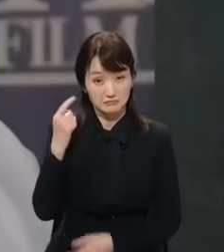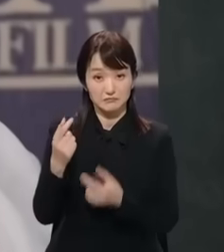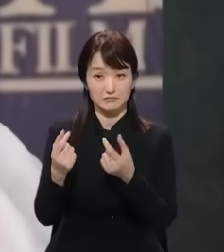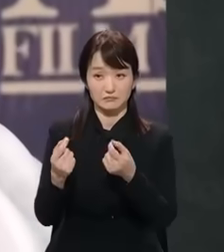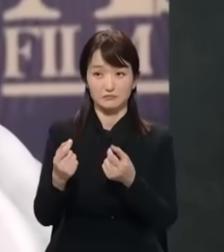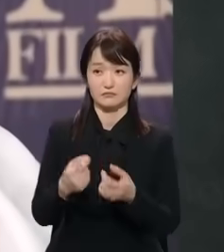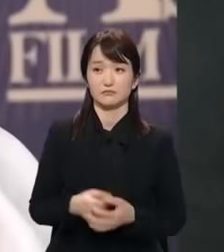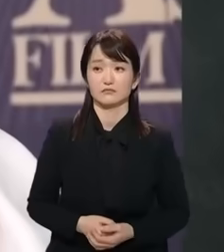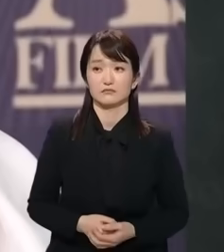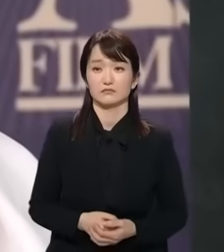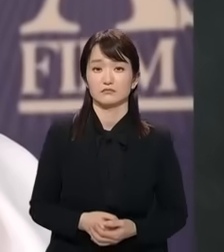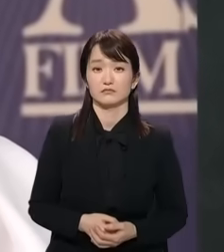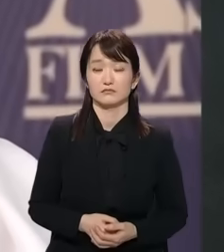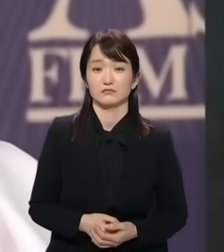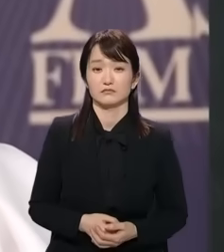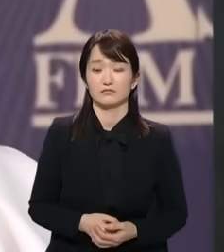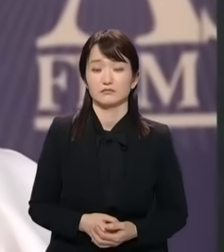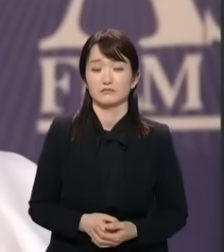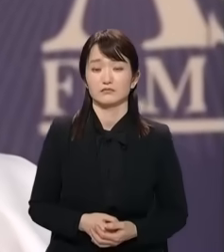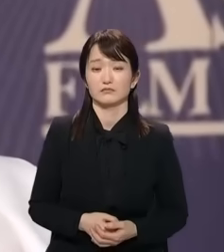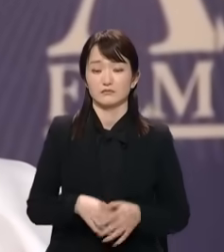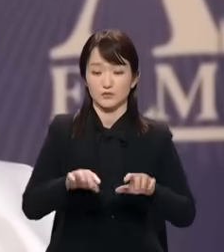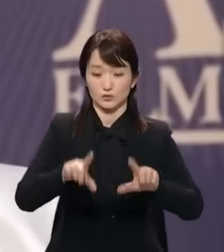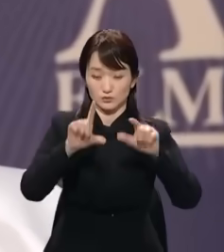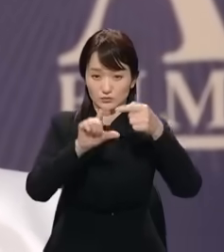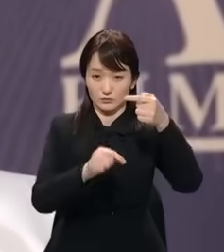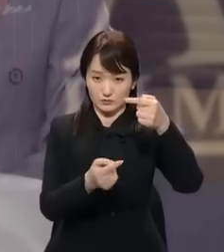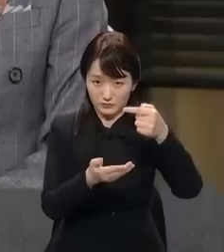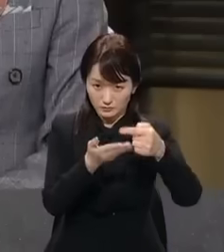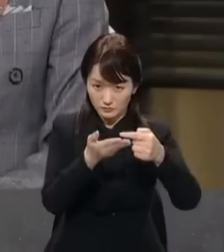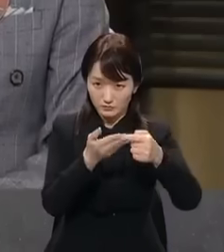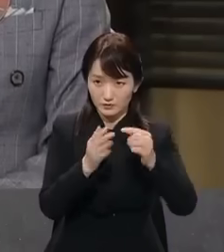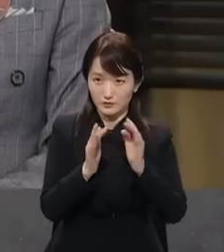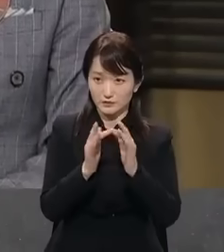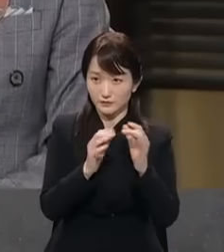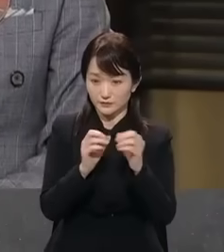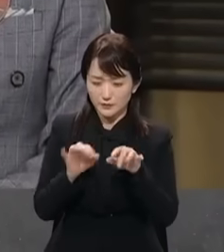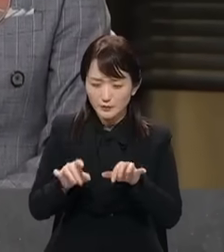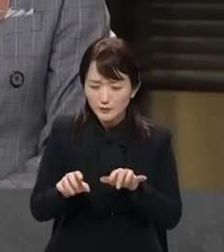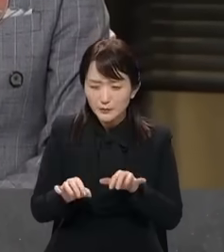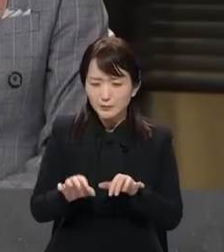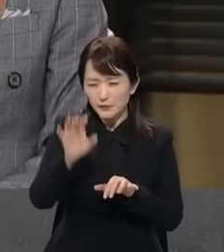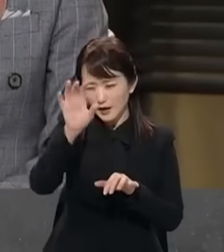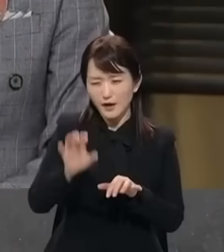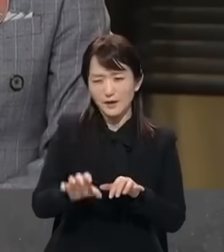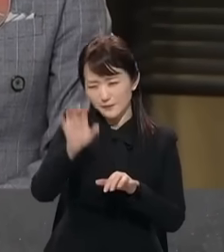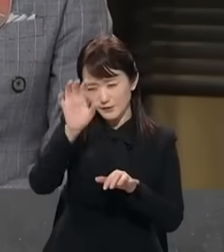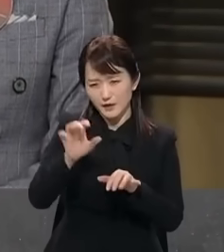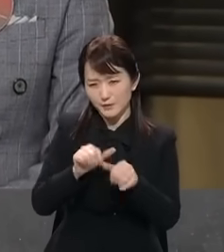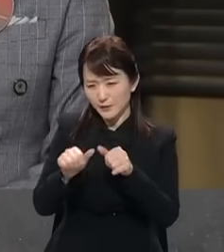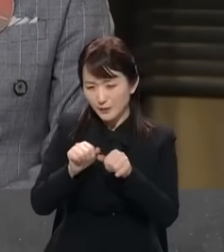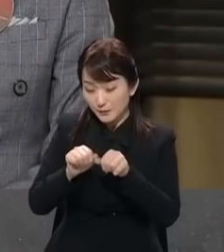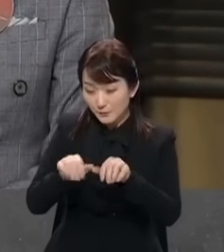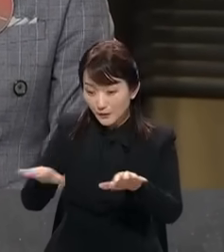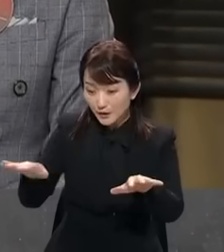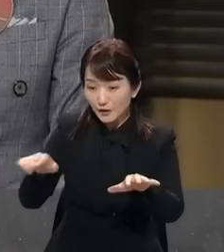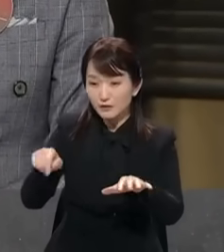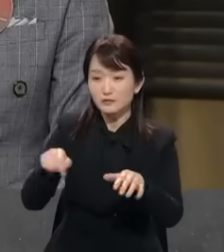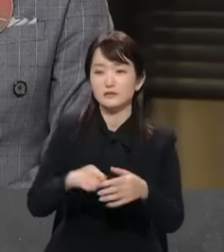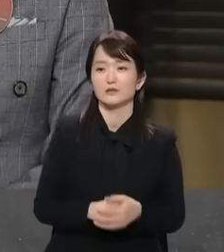사님 올 올 초부터 커뮤니티에 약간 글이 돌았었죠 근데 그때는 솔직히